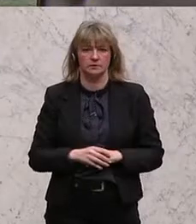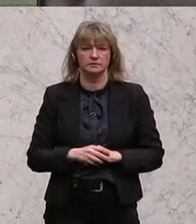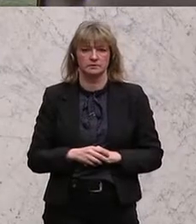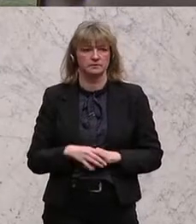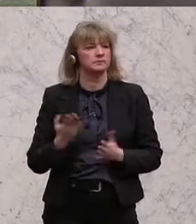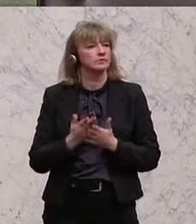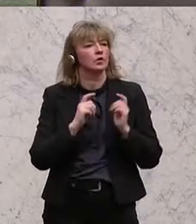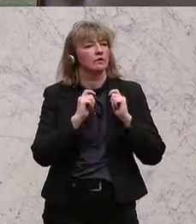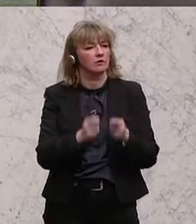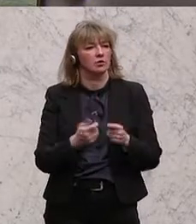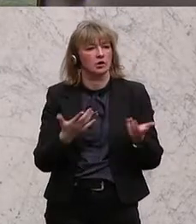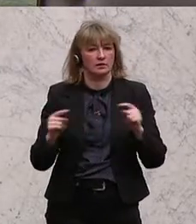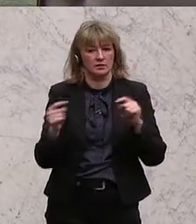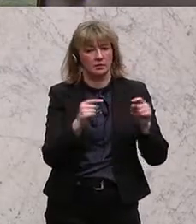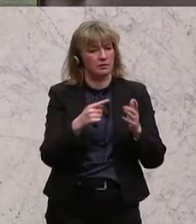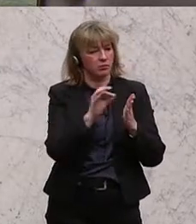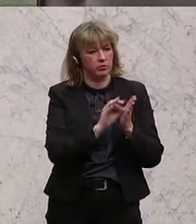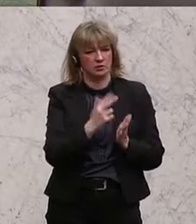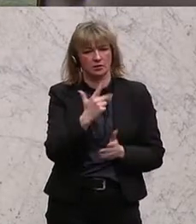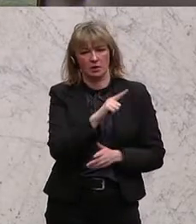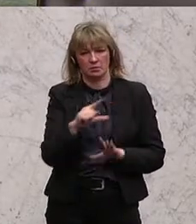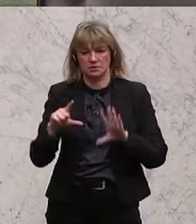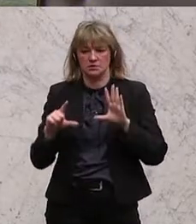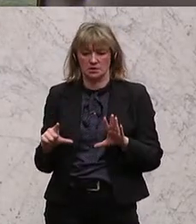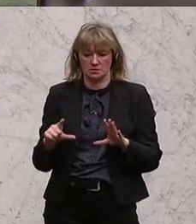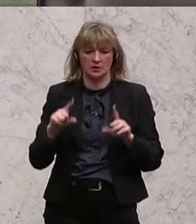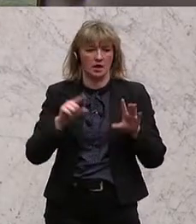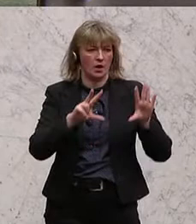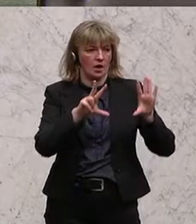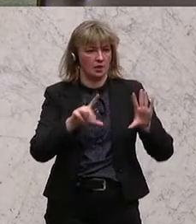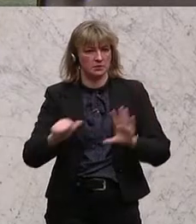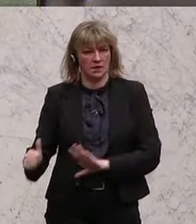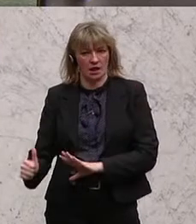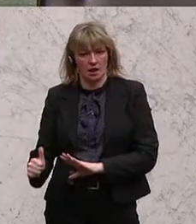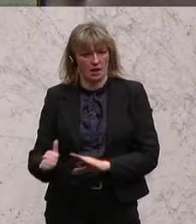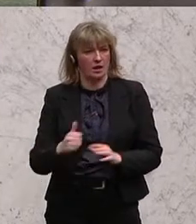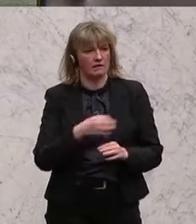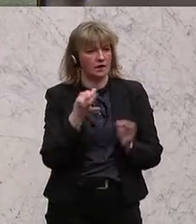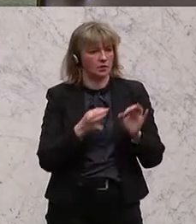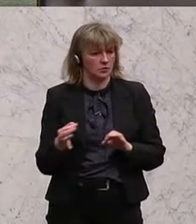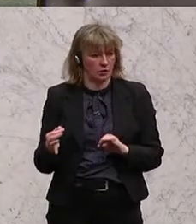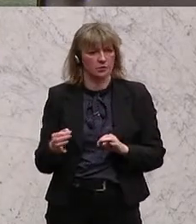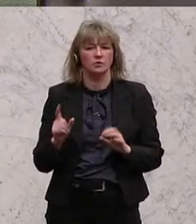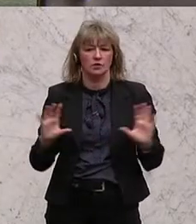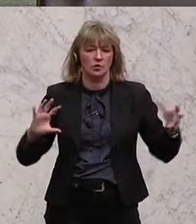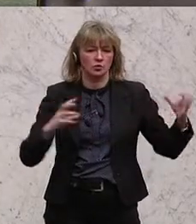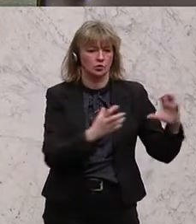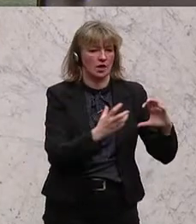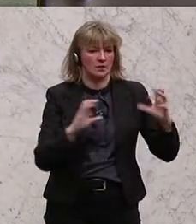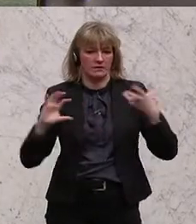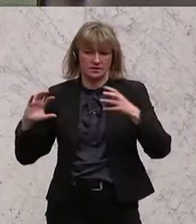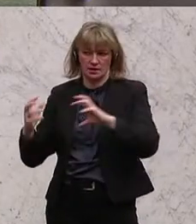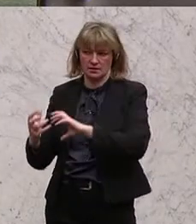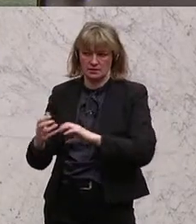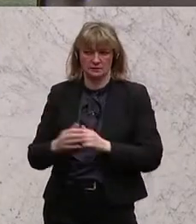Es ist vorgeschlagen, die Debatte über die Punkte 3 bis 7 sowie 8 bis 11 der Tagesordnung jeweils